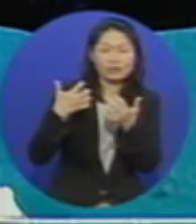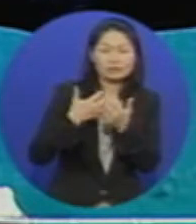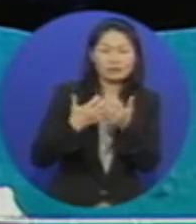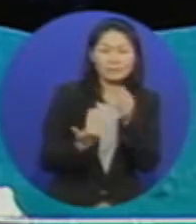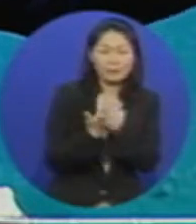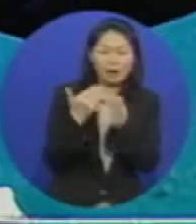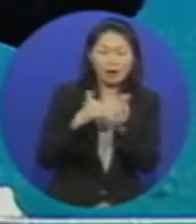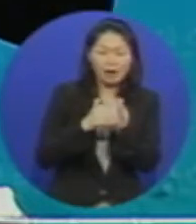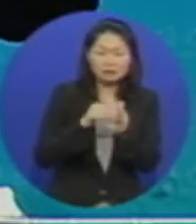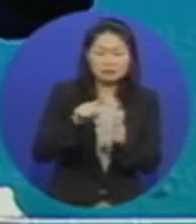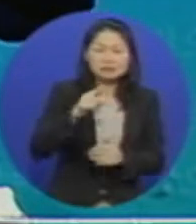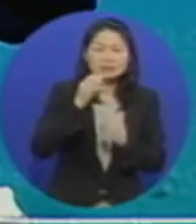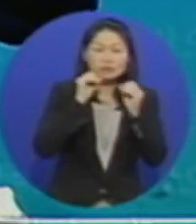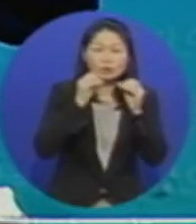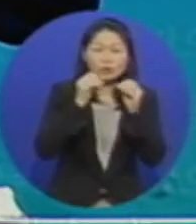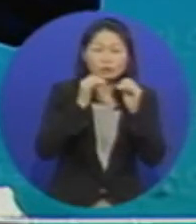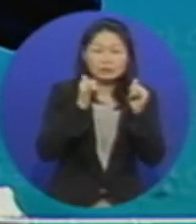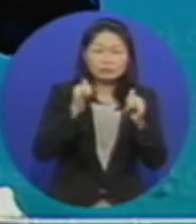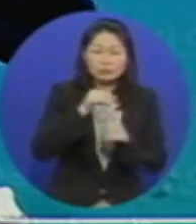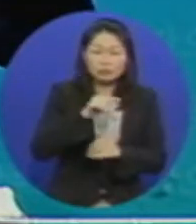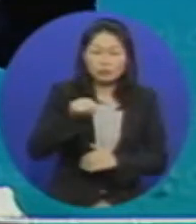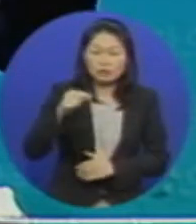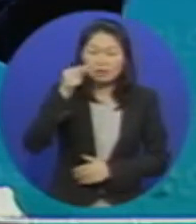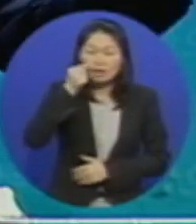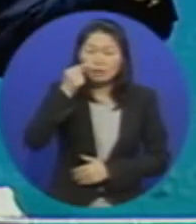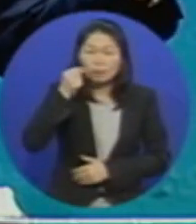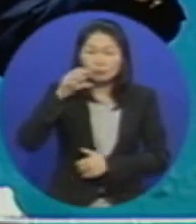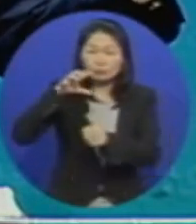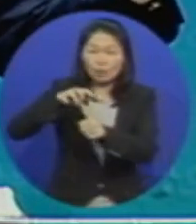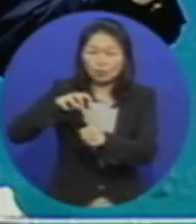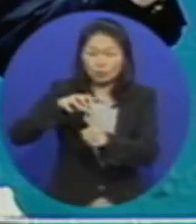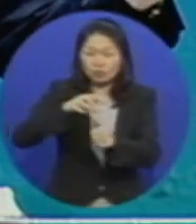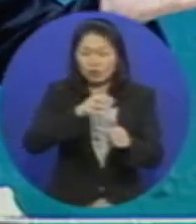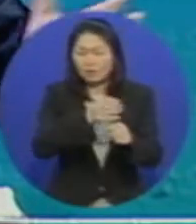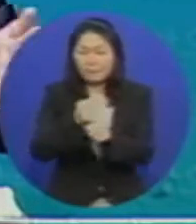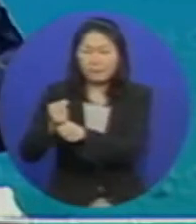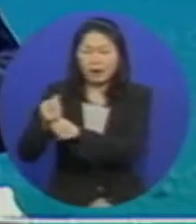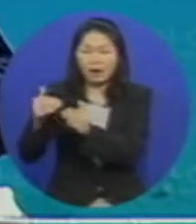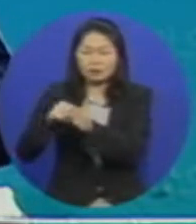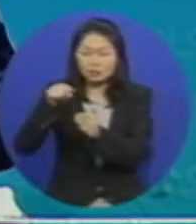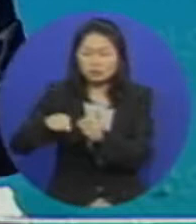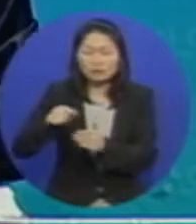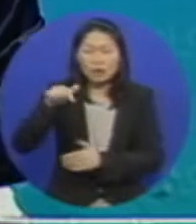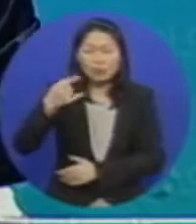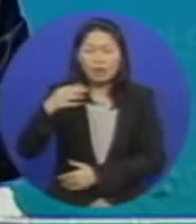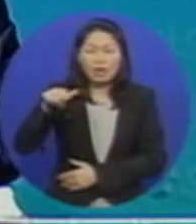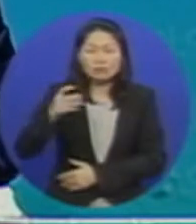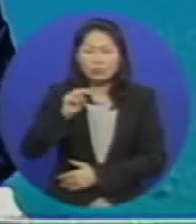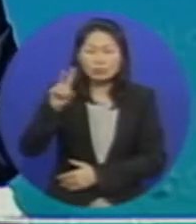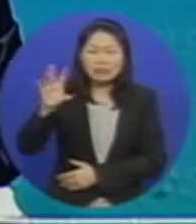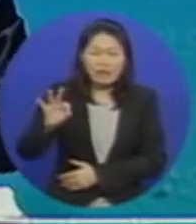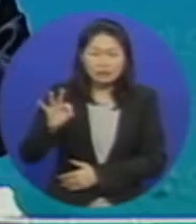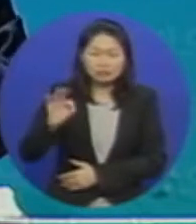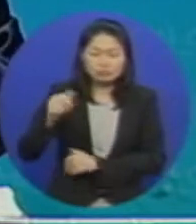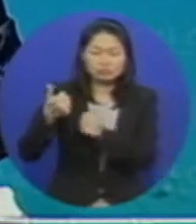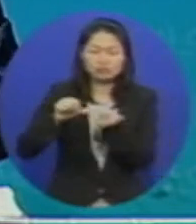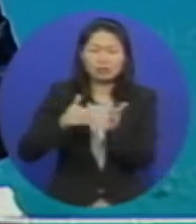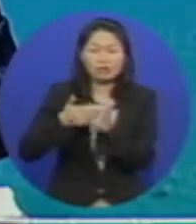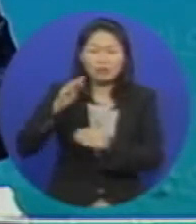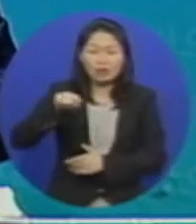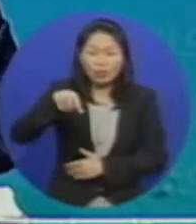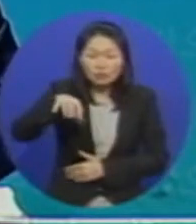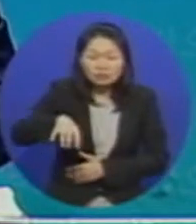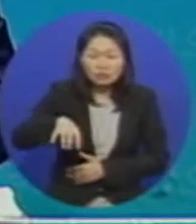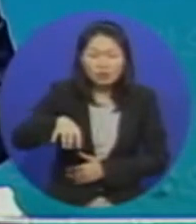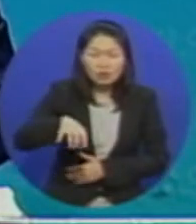왔어요 거기서 뇌종양으로 거기서 돌아 가십니다 그런데 그 선교사님을 이 매트 카프